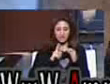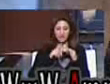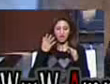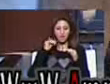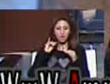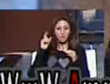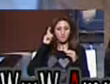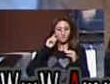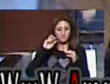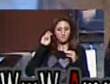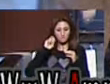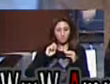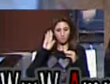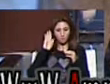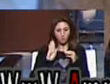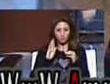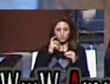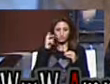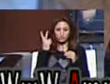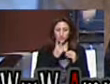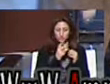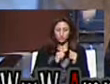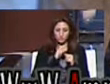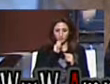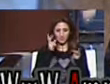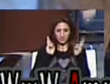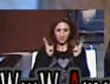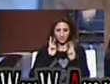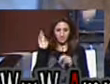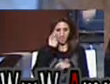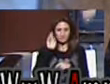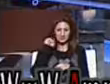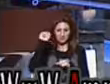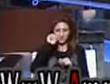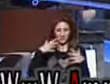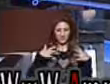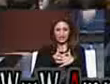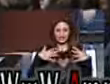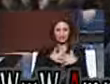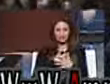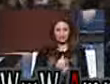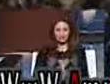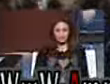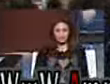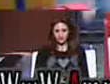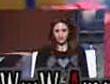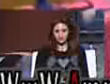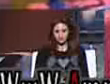المرقسيه قداس العيد الاول بالكاتدرائيه. تعالوا نشوف التقرير عن احتفالات الاقباط بالعيد، نرجع تاني.